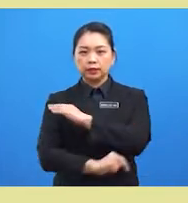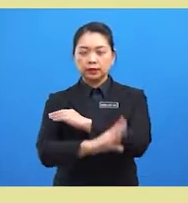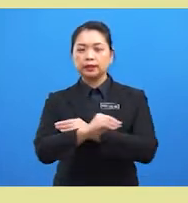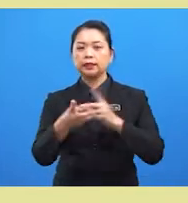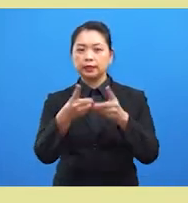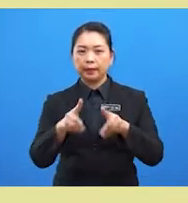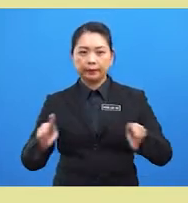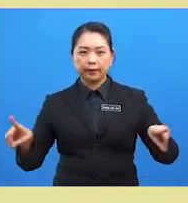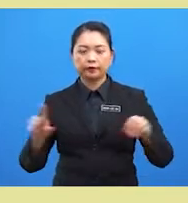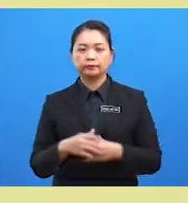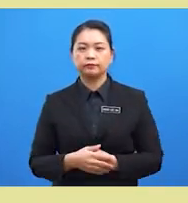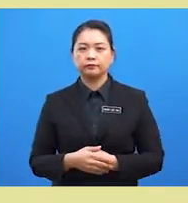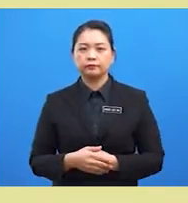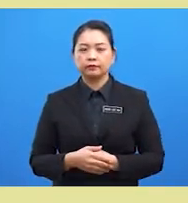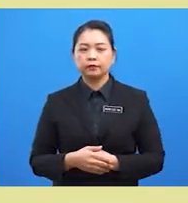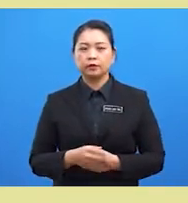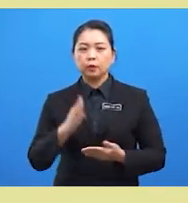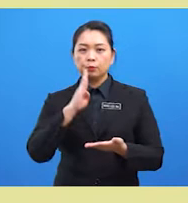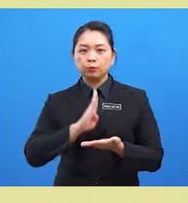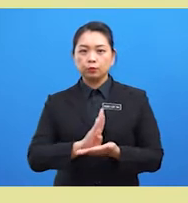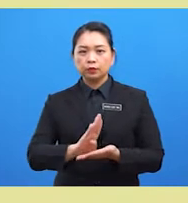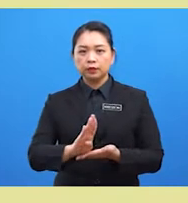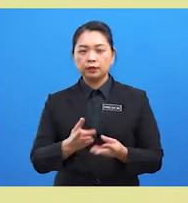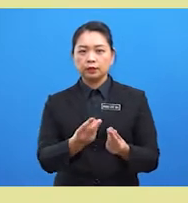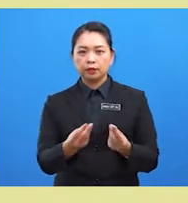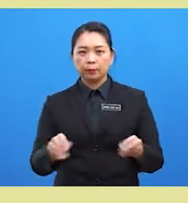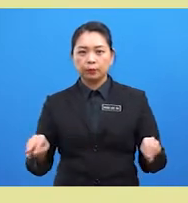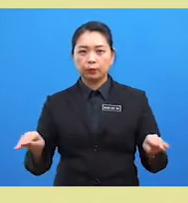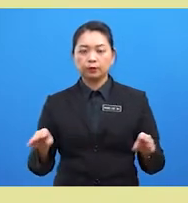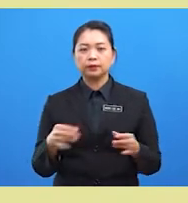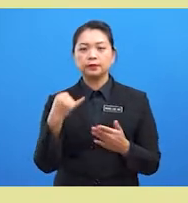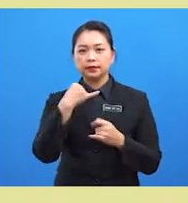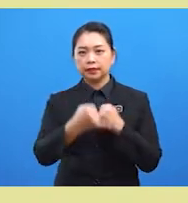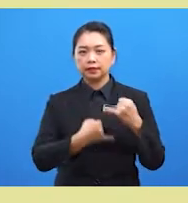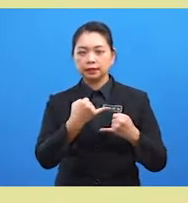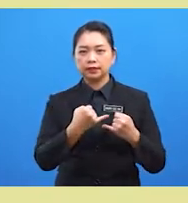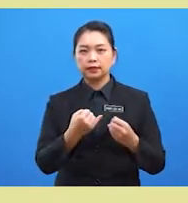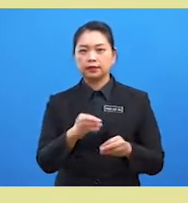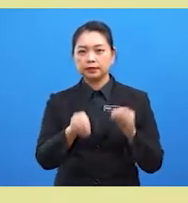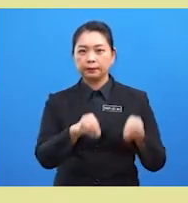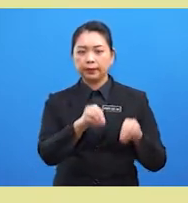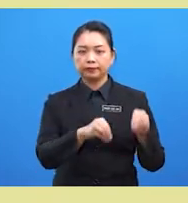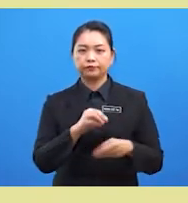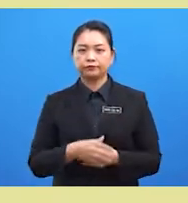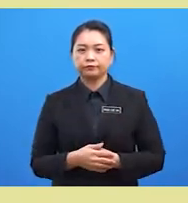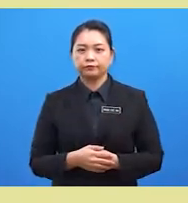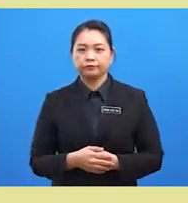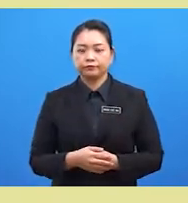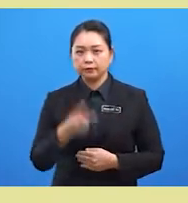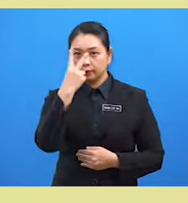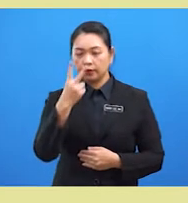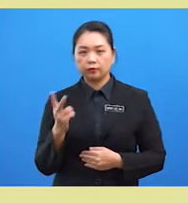Damai, Budi Ditabur Jasa Disemai. Perhatikan